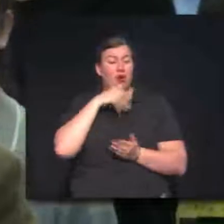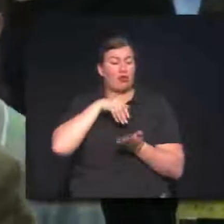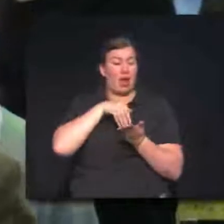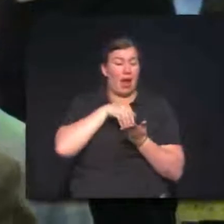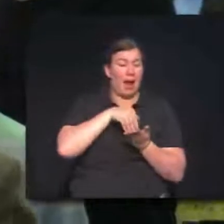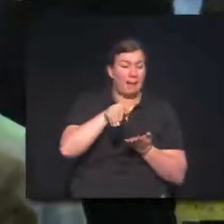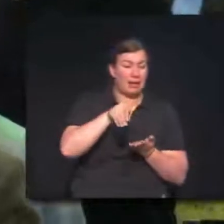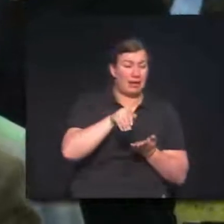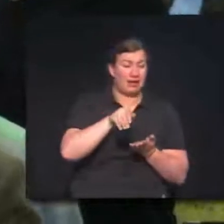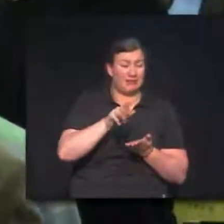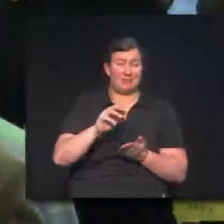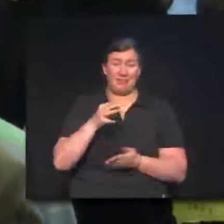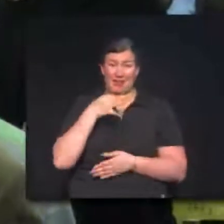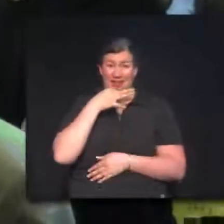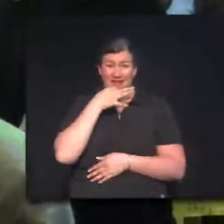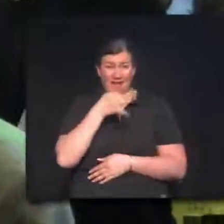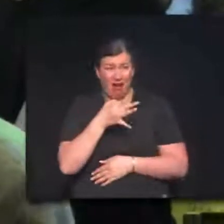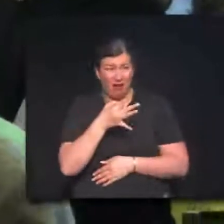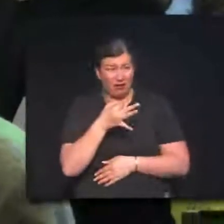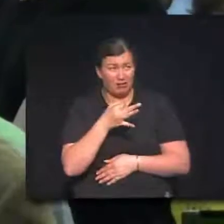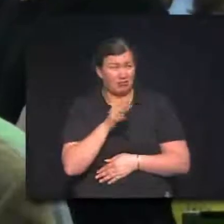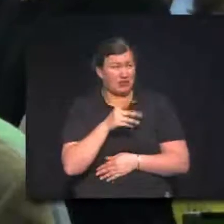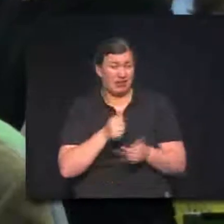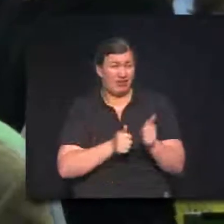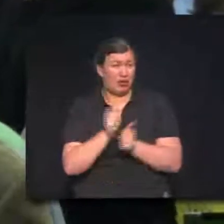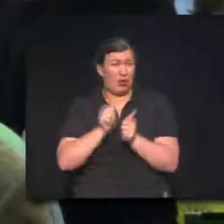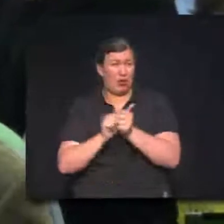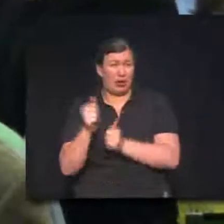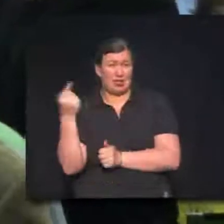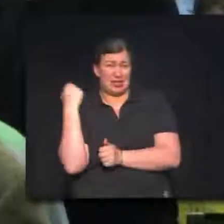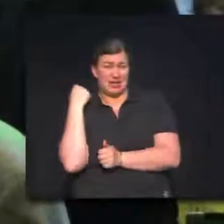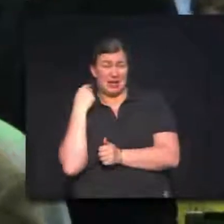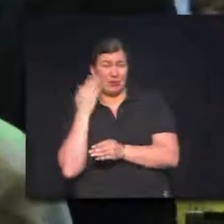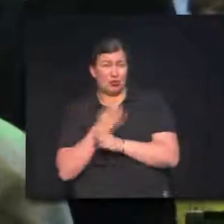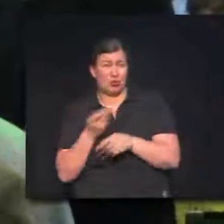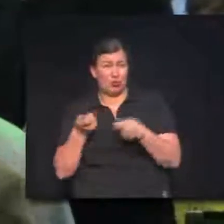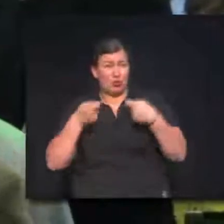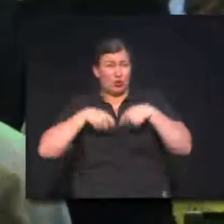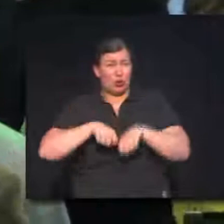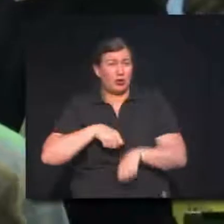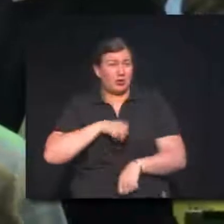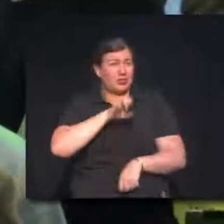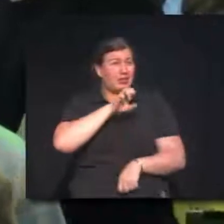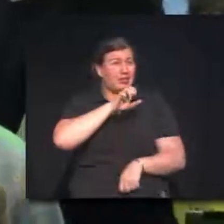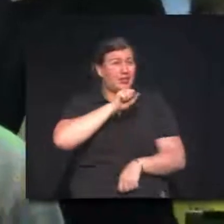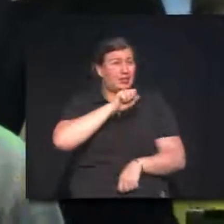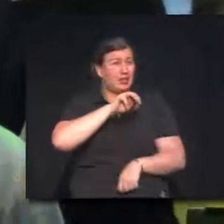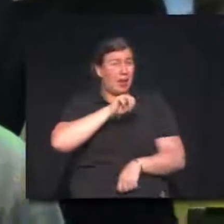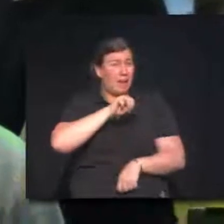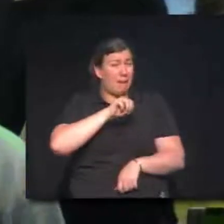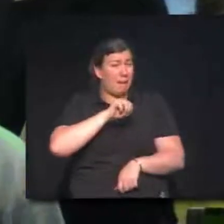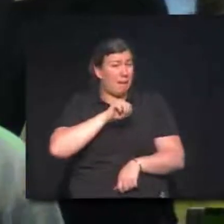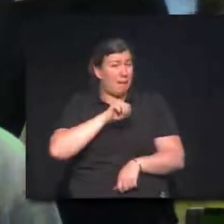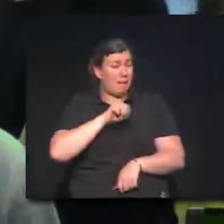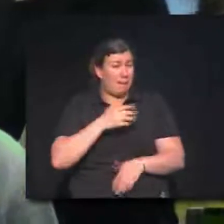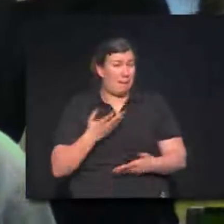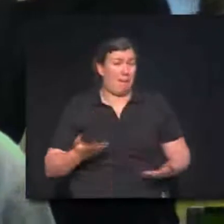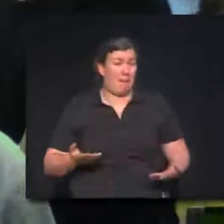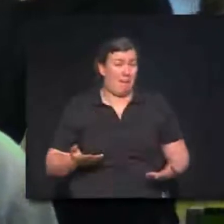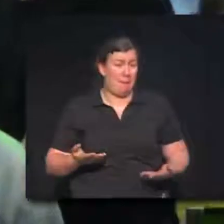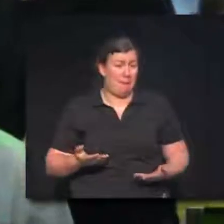konkurriert das nicht zu dem was wir eben beschlossen haben zudem ESM Antrag danke